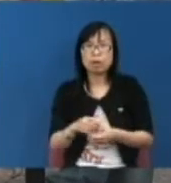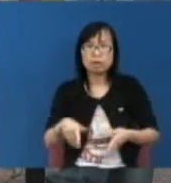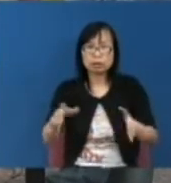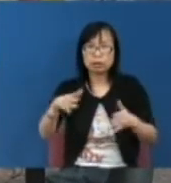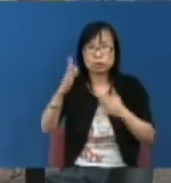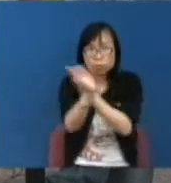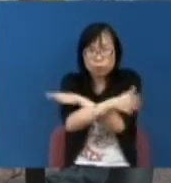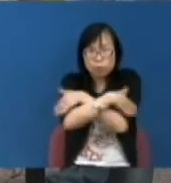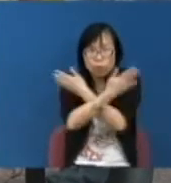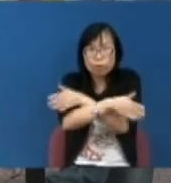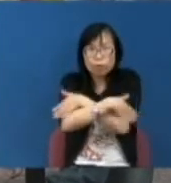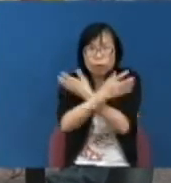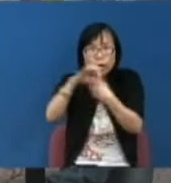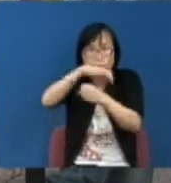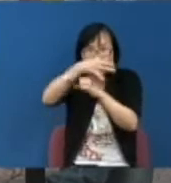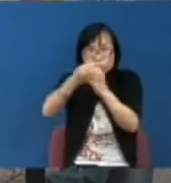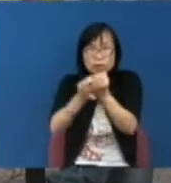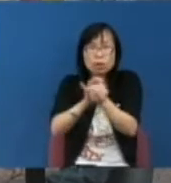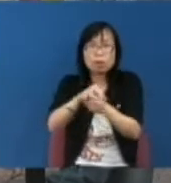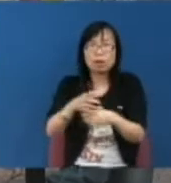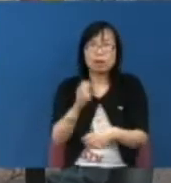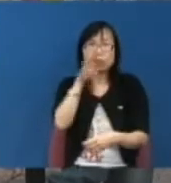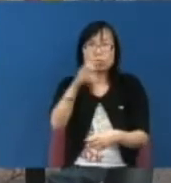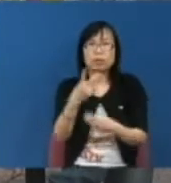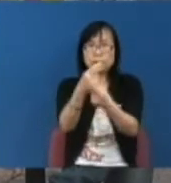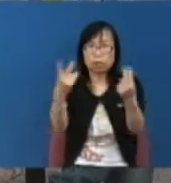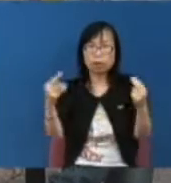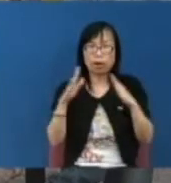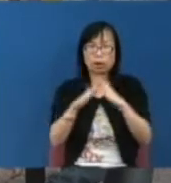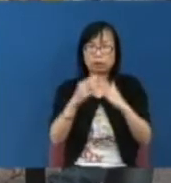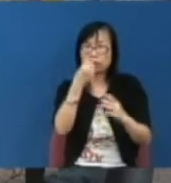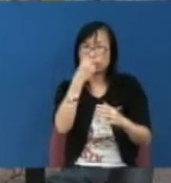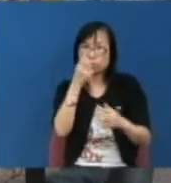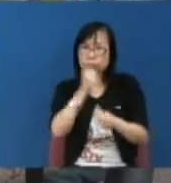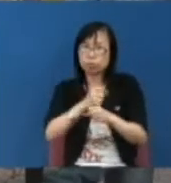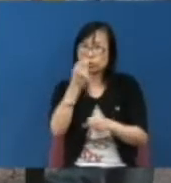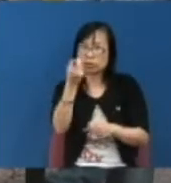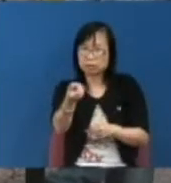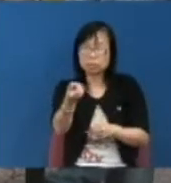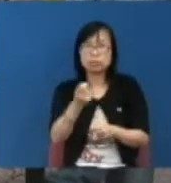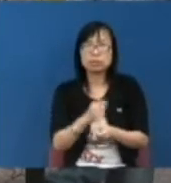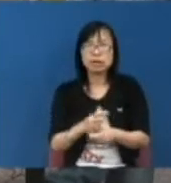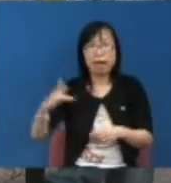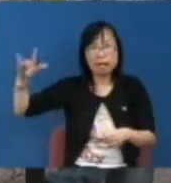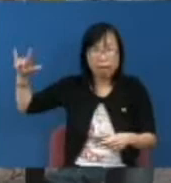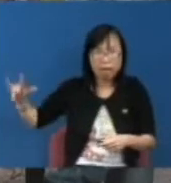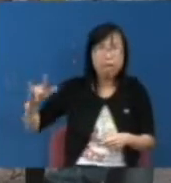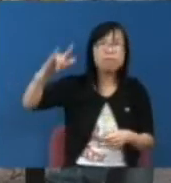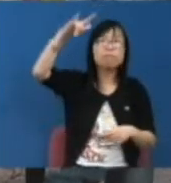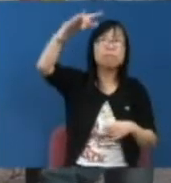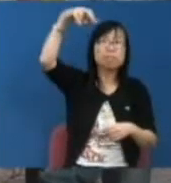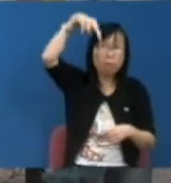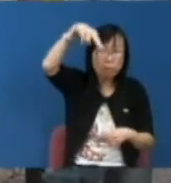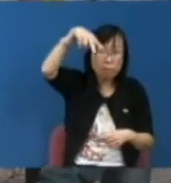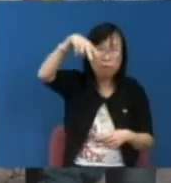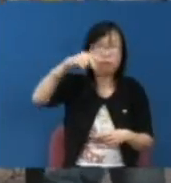的問題，特別頭先你講綠化屋頂咧，其實香港做得少喎，即係你喺飛機望落嚟咧，其